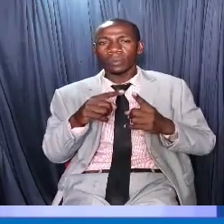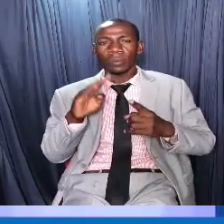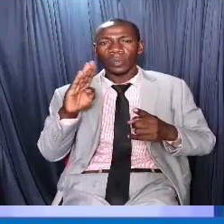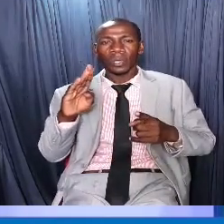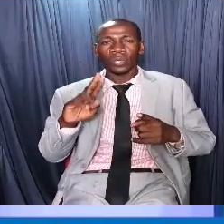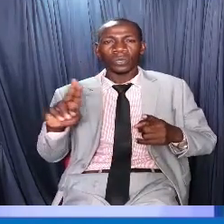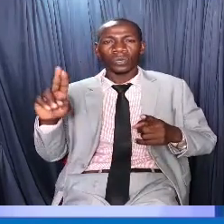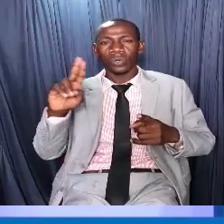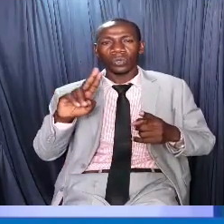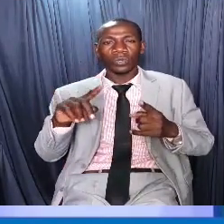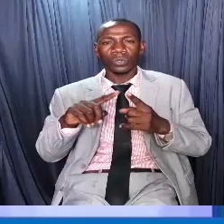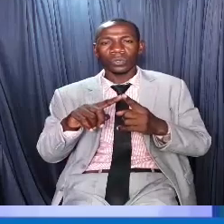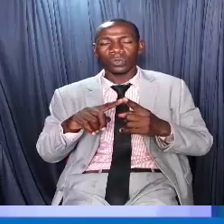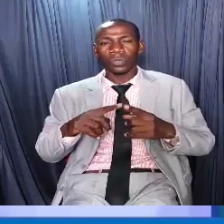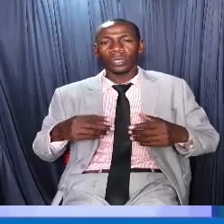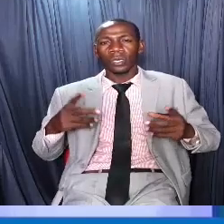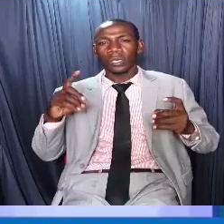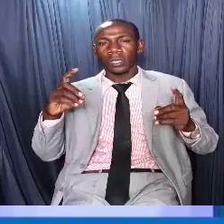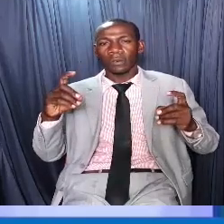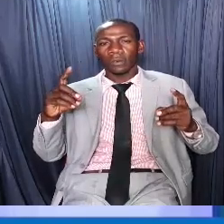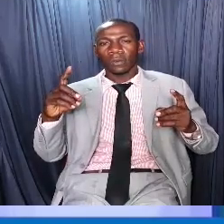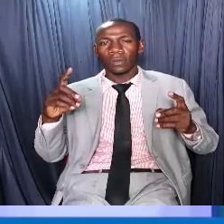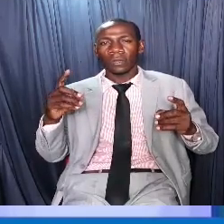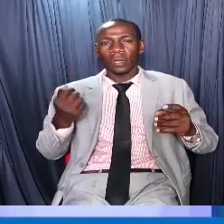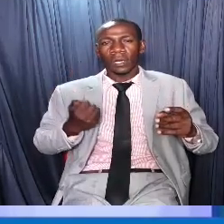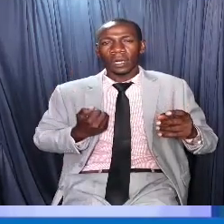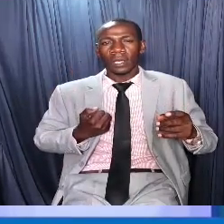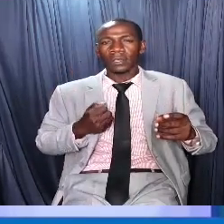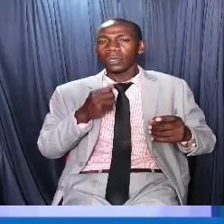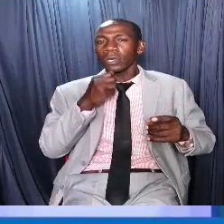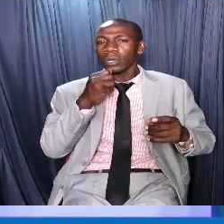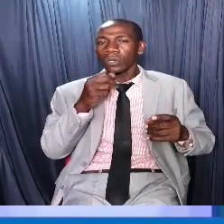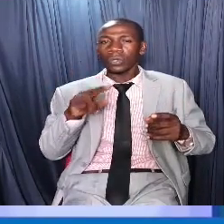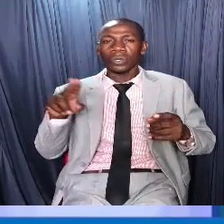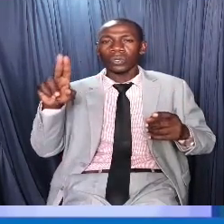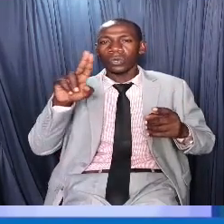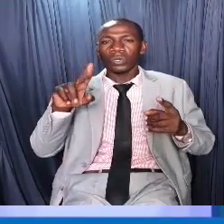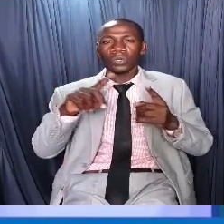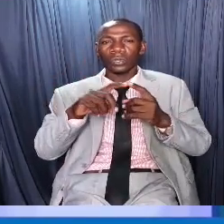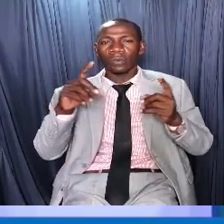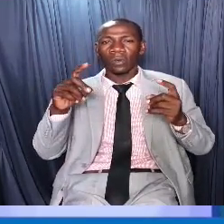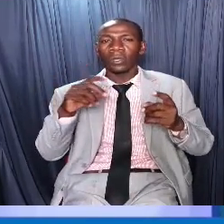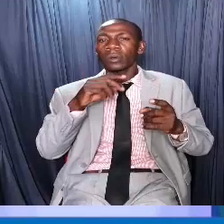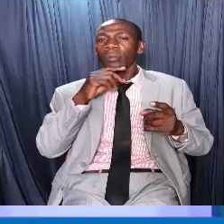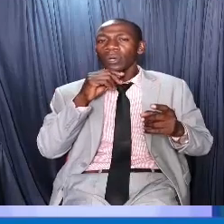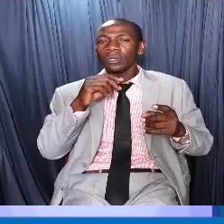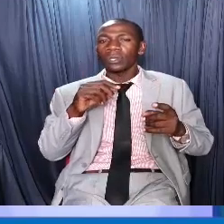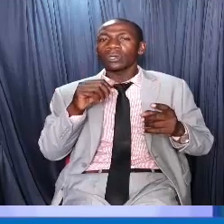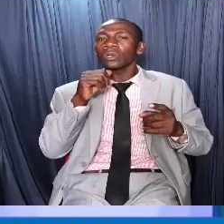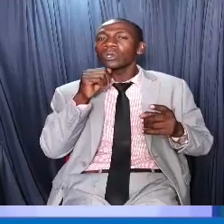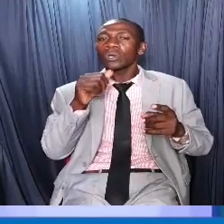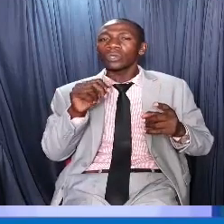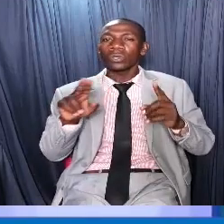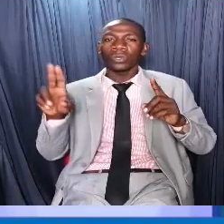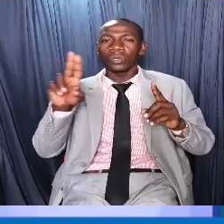don't be used to evil. Wasichana msizoe uovu. Girls don't be used to evil. Lango la mbinguni utasema niliona fulani. You won't say I saw somebody in